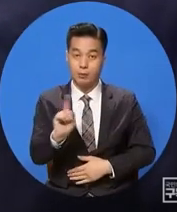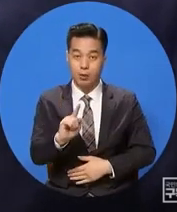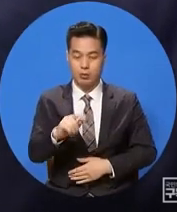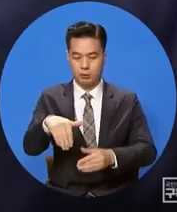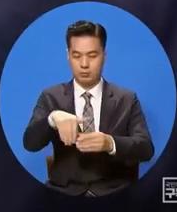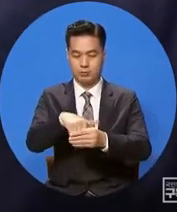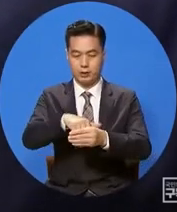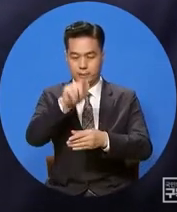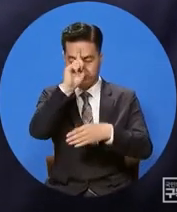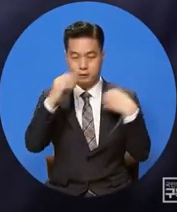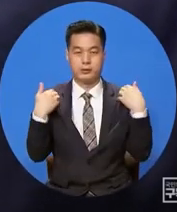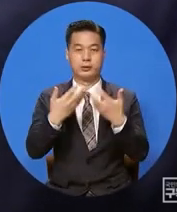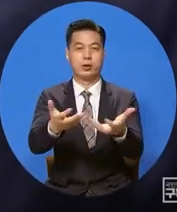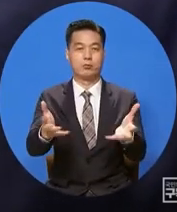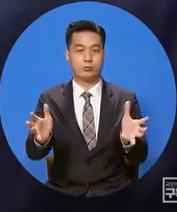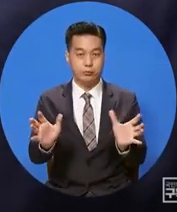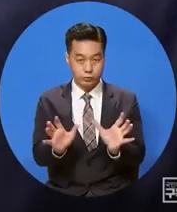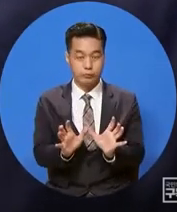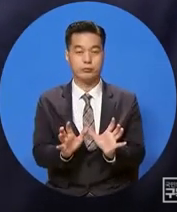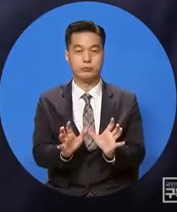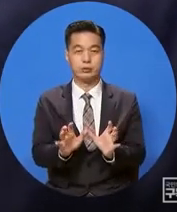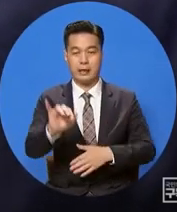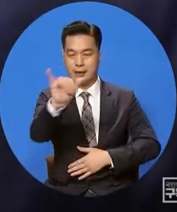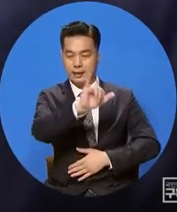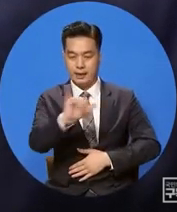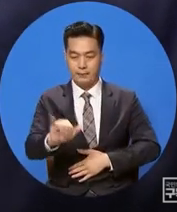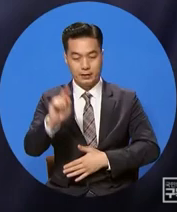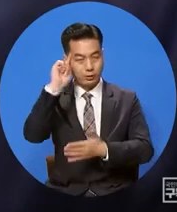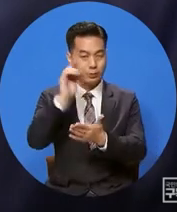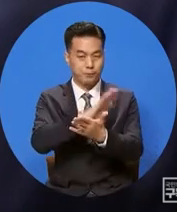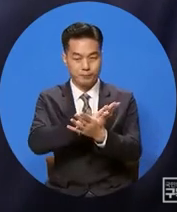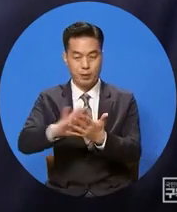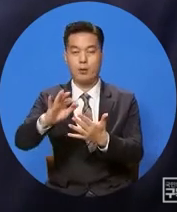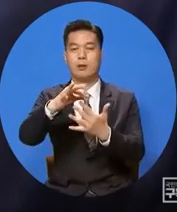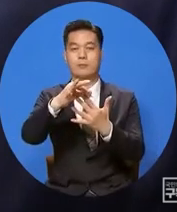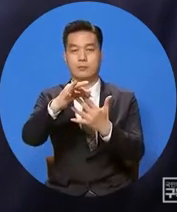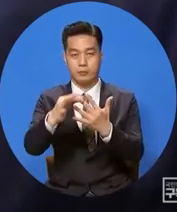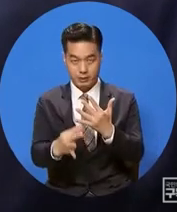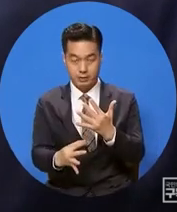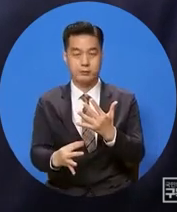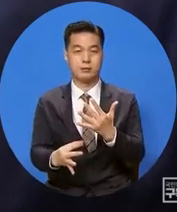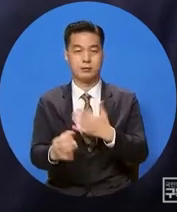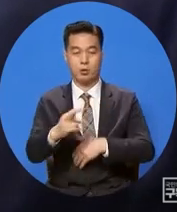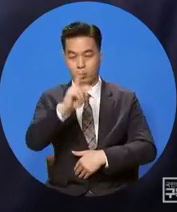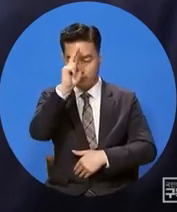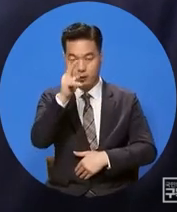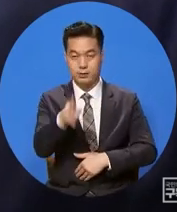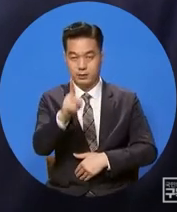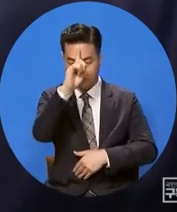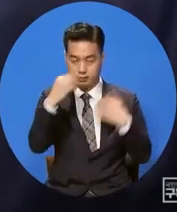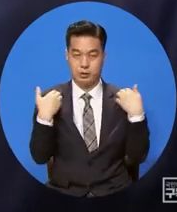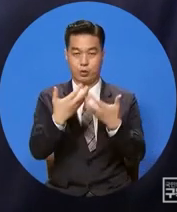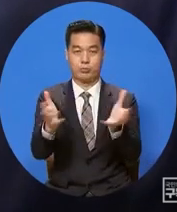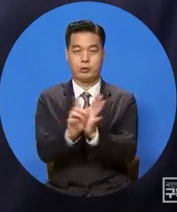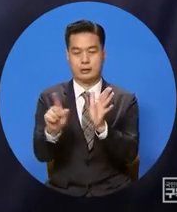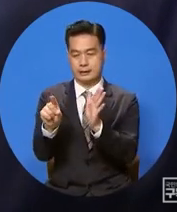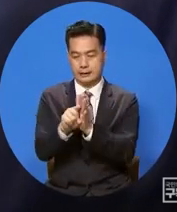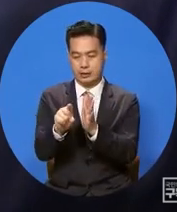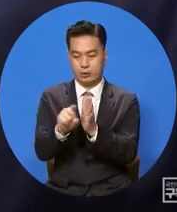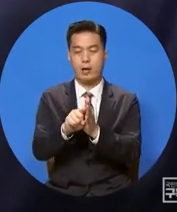문재인 정부는 한반도 평화 프로세스, 네. 박근혜 정부는